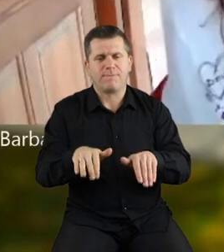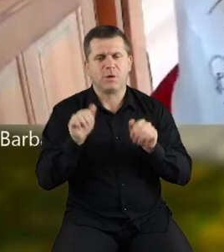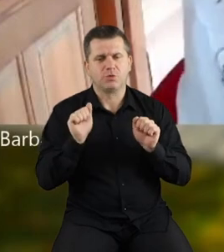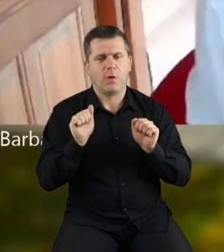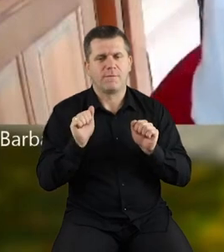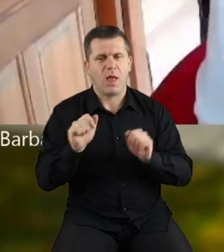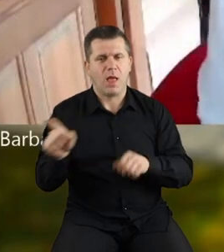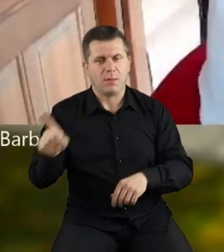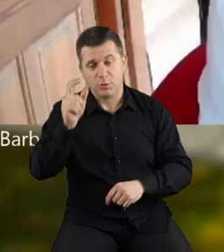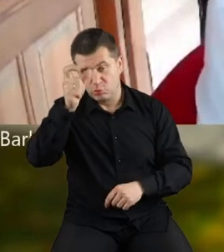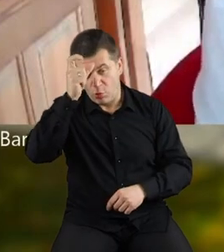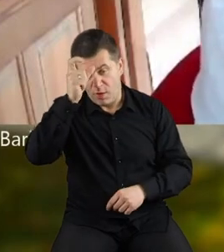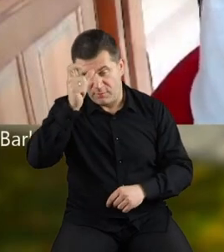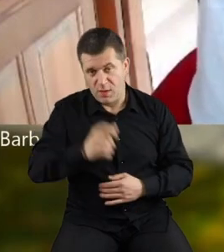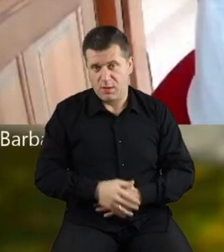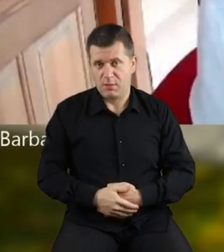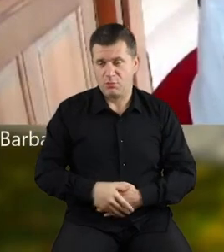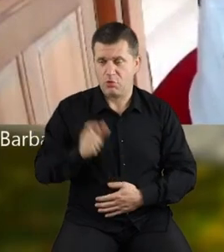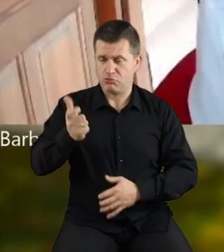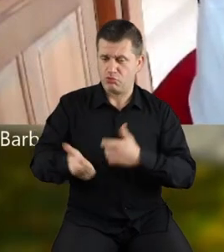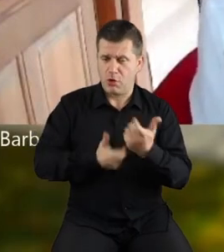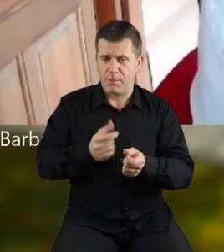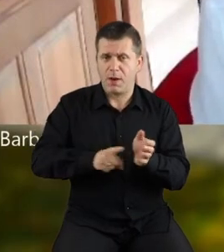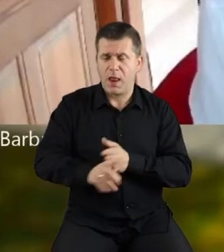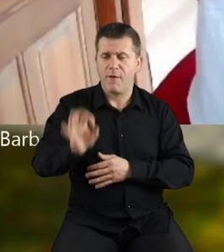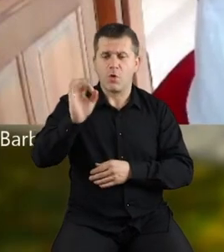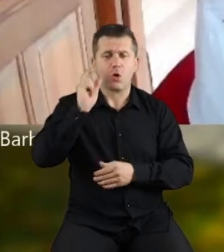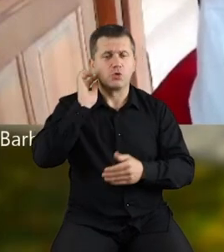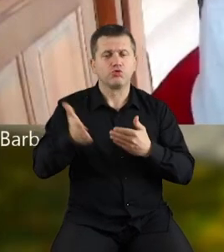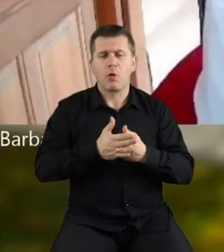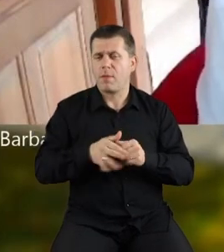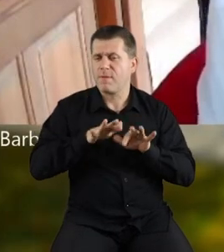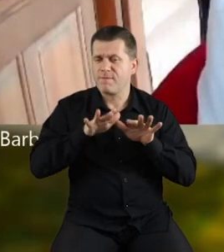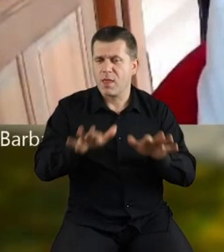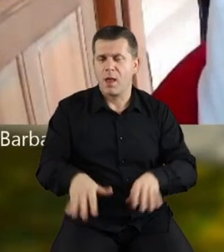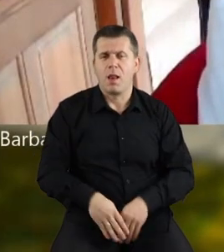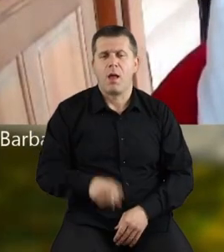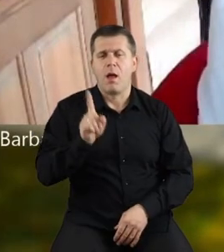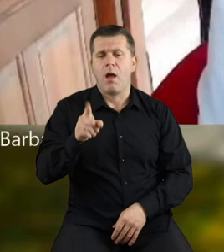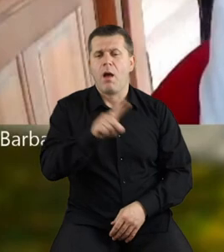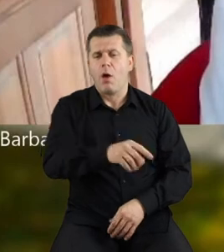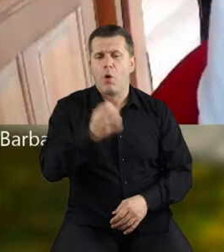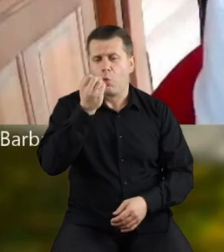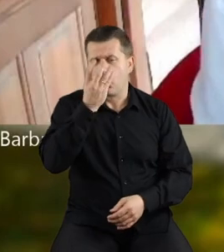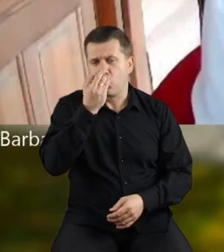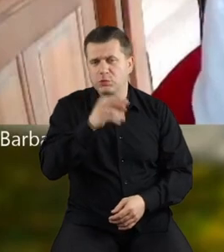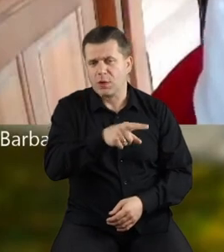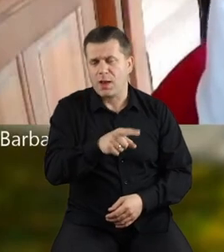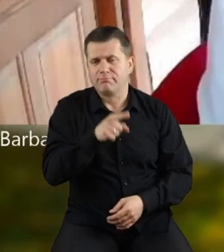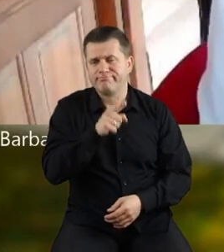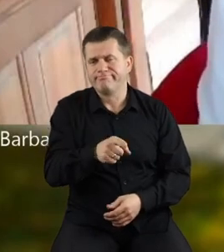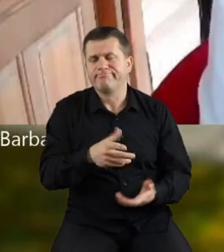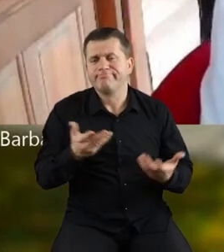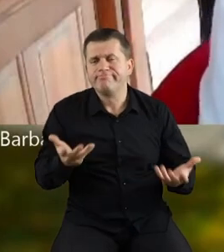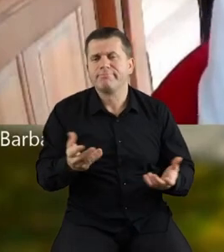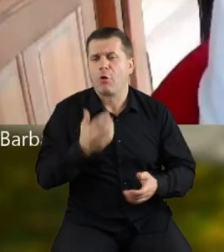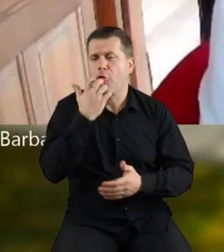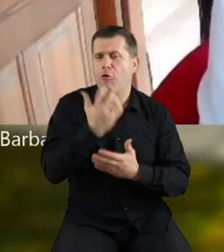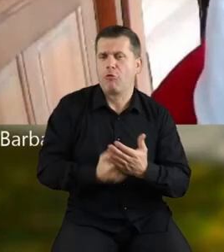subtelnym, niewycofanym człowiekiem, który zrobiłby dla swojej żony tak wiele, a Róża